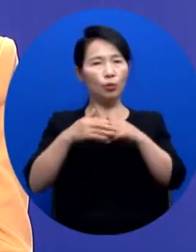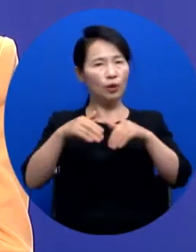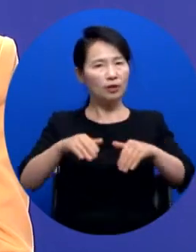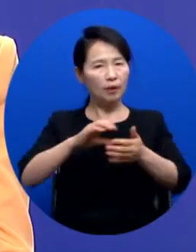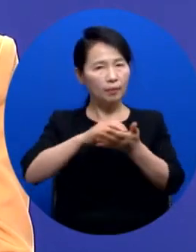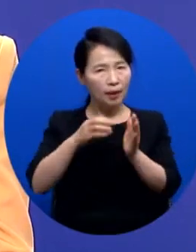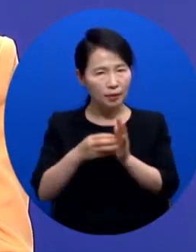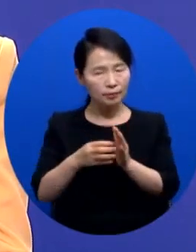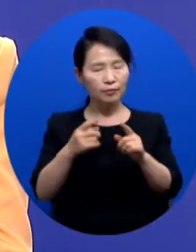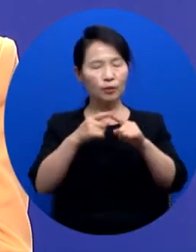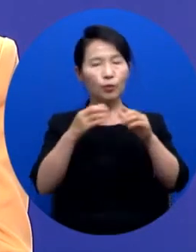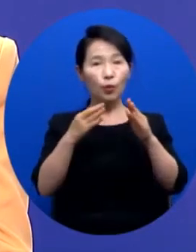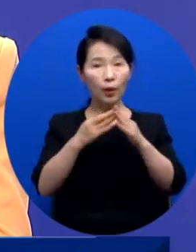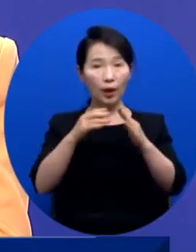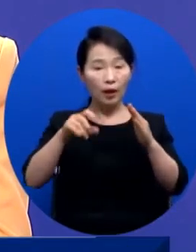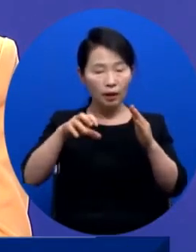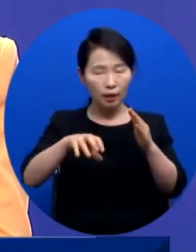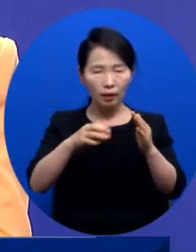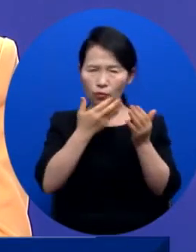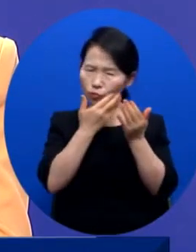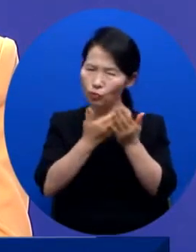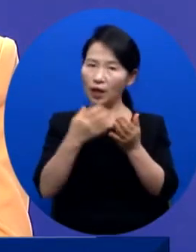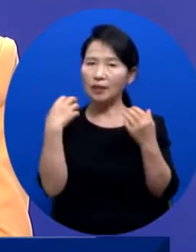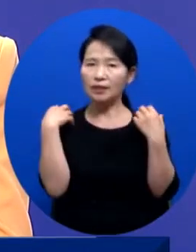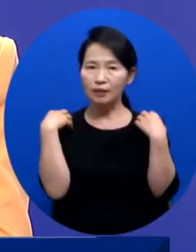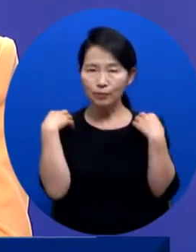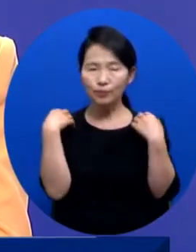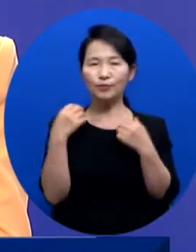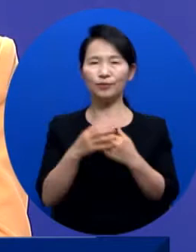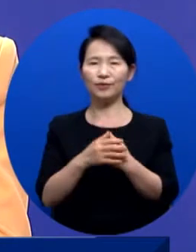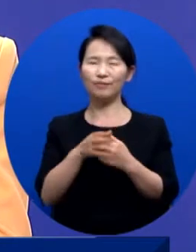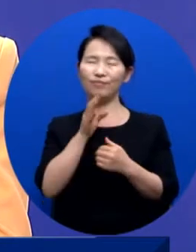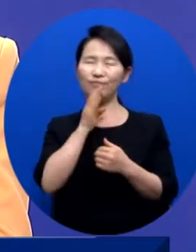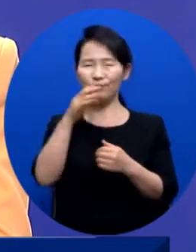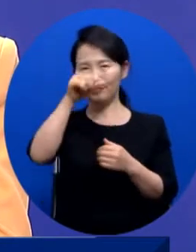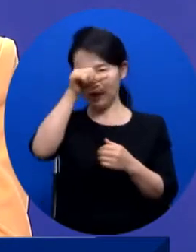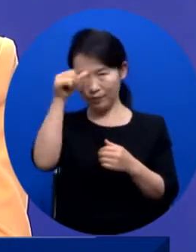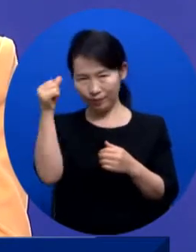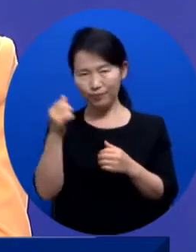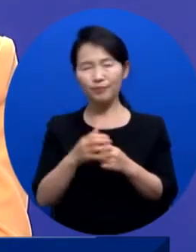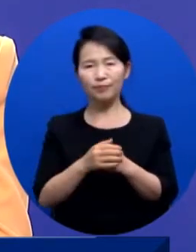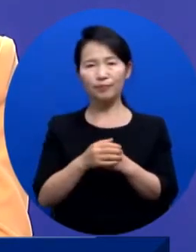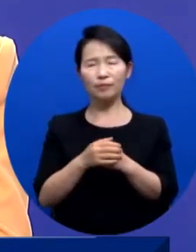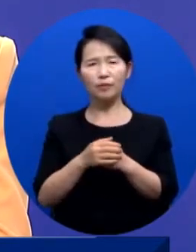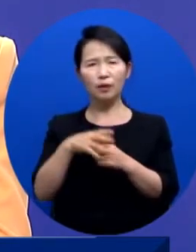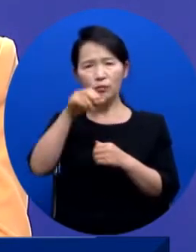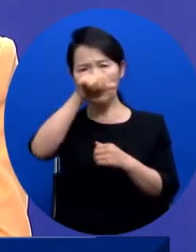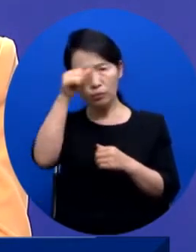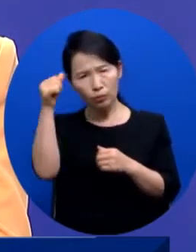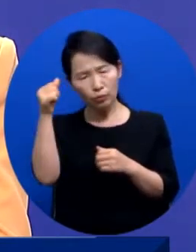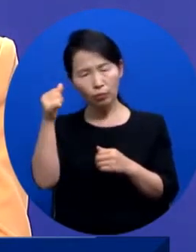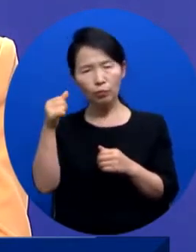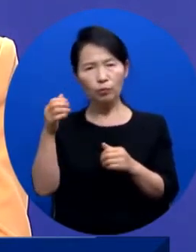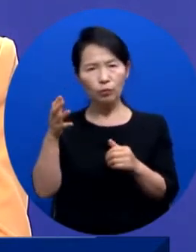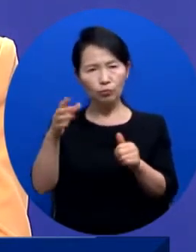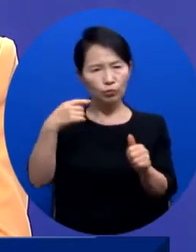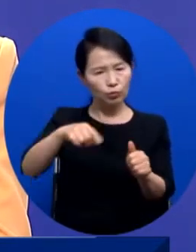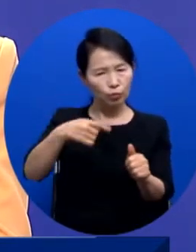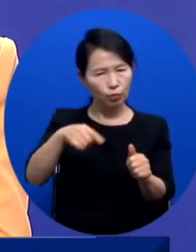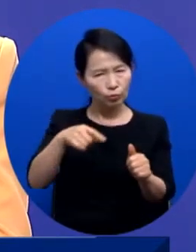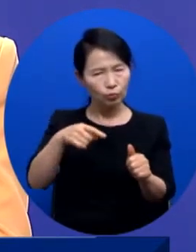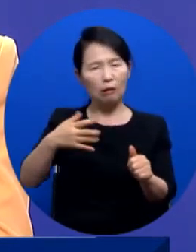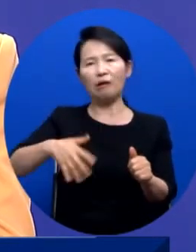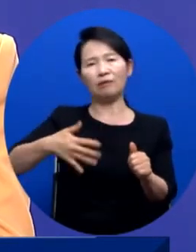목회자만큼이나 교회에서 중요한 역할을 담당하고 있는 직분이 있습니다. 바로 장로인데요. 하지만 이들에 대한 교육이 보편화되어 있지 않은